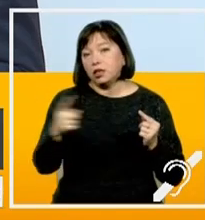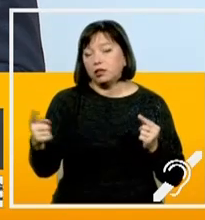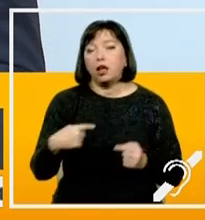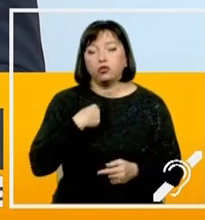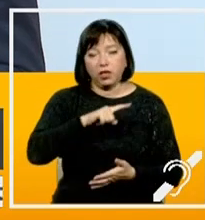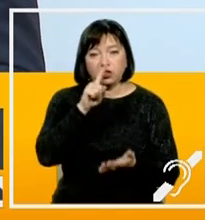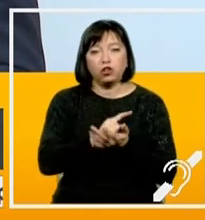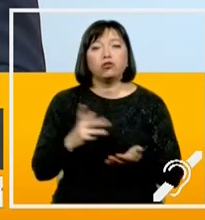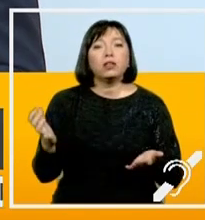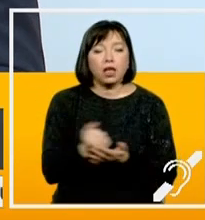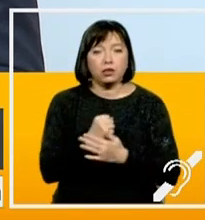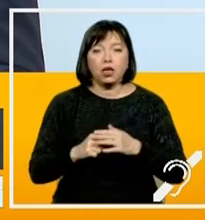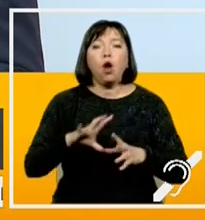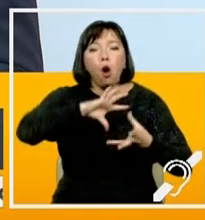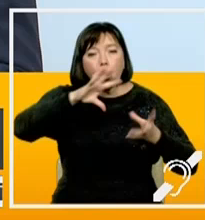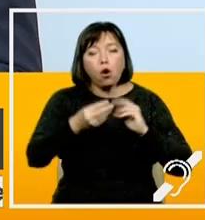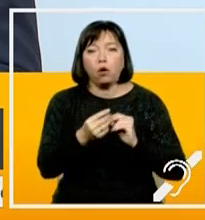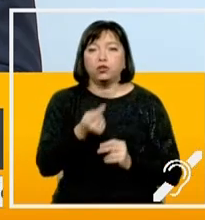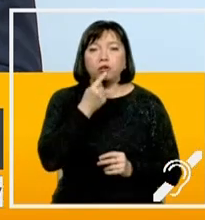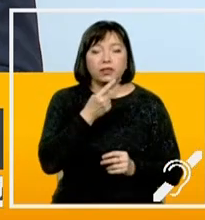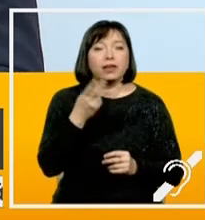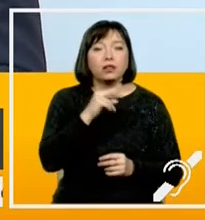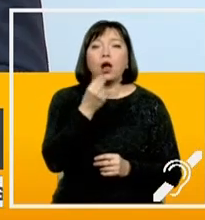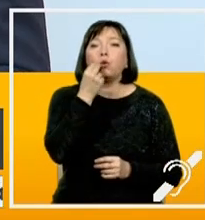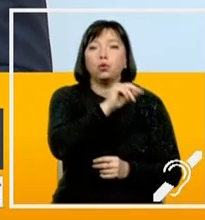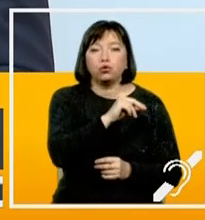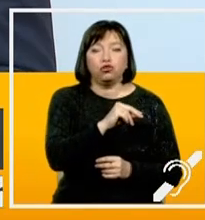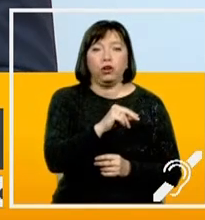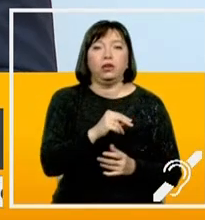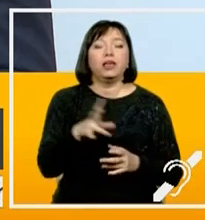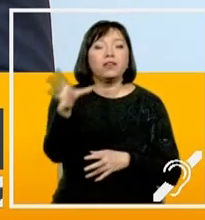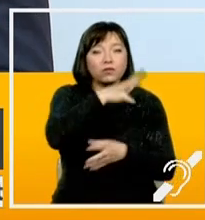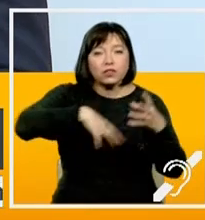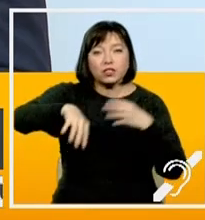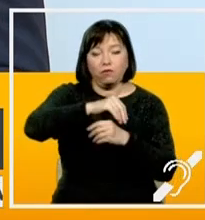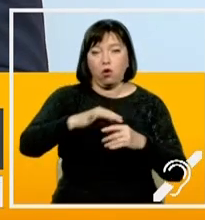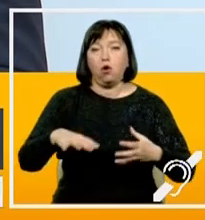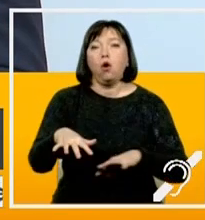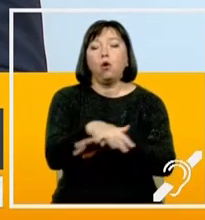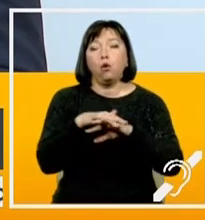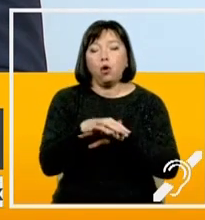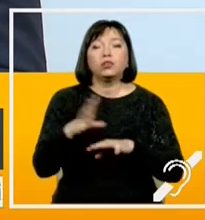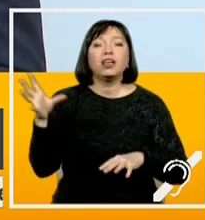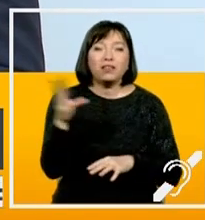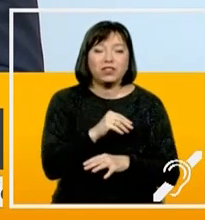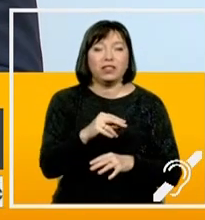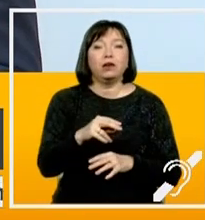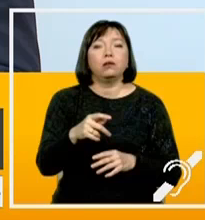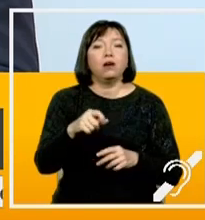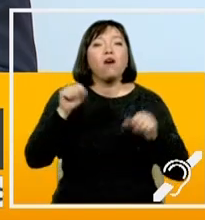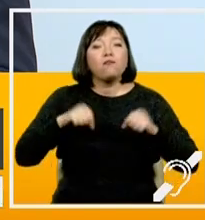noi trebuie să găsim o temelie comună pentru consolidarea întregii societății și a tuturor forțelor politice